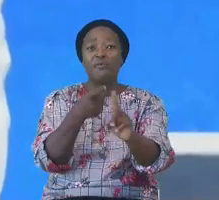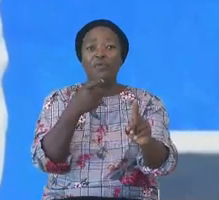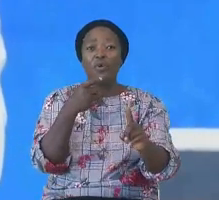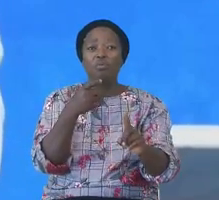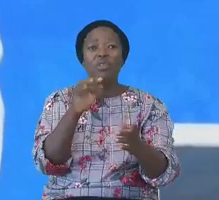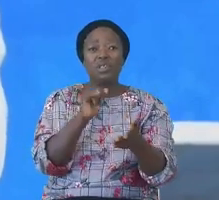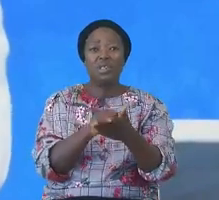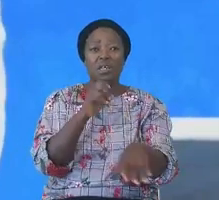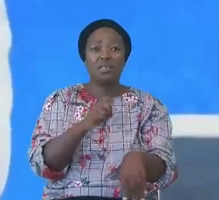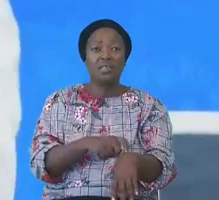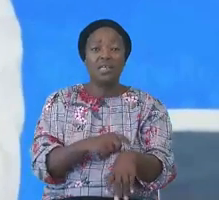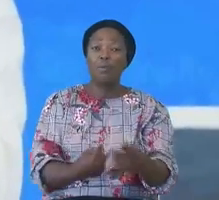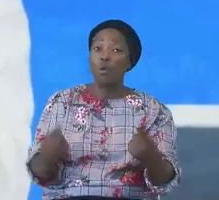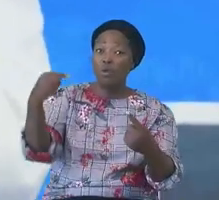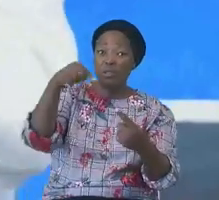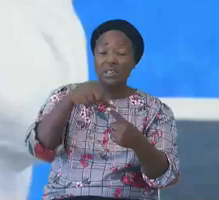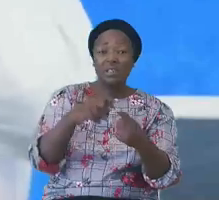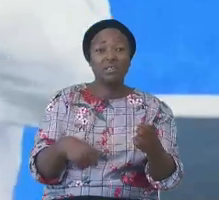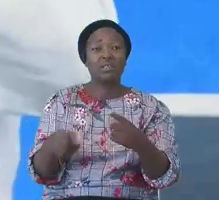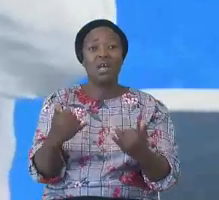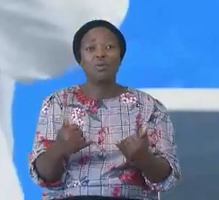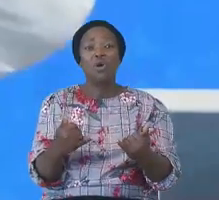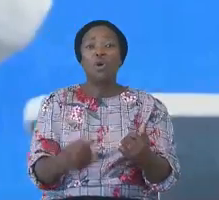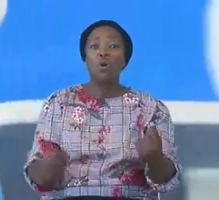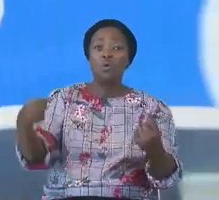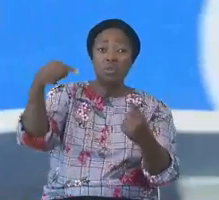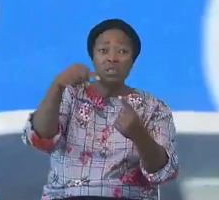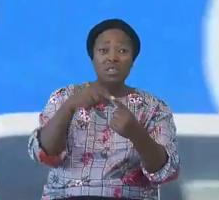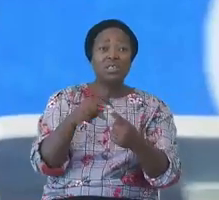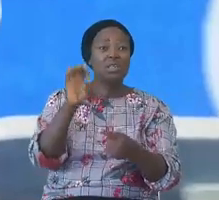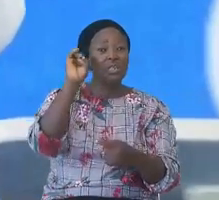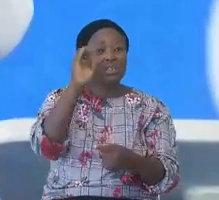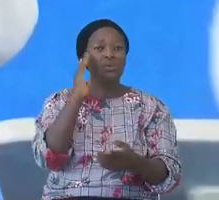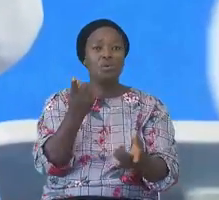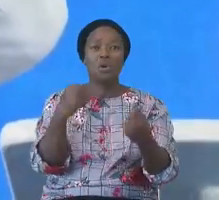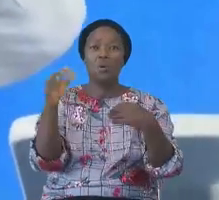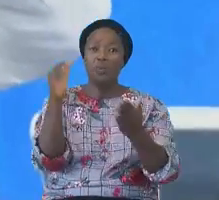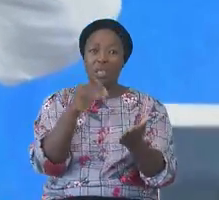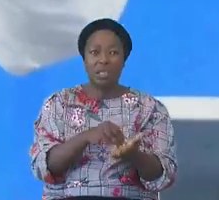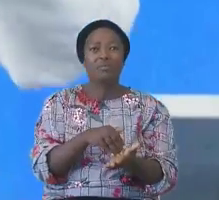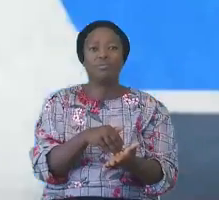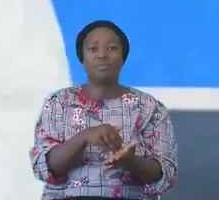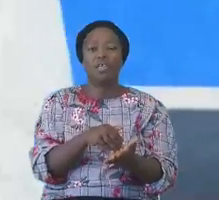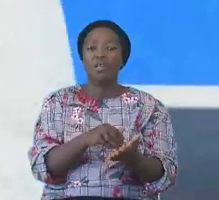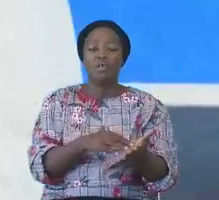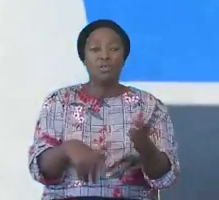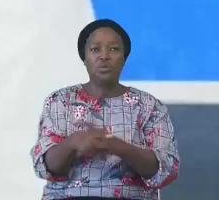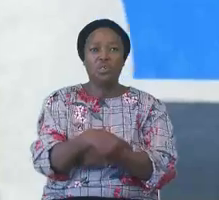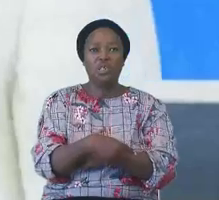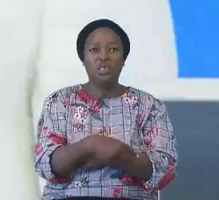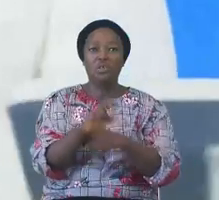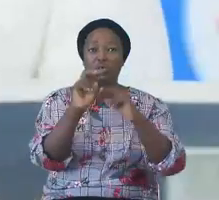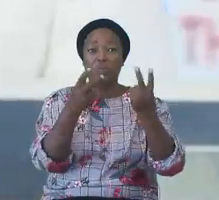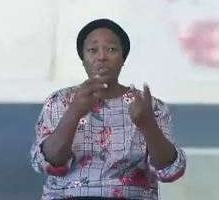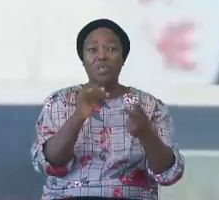défait et la puissance et d'autorité depuis ce temps jusqu'à nos jours et